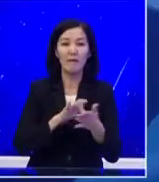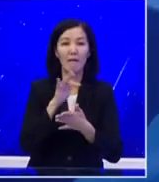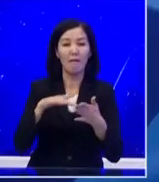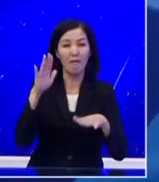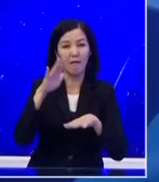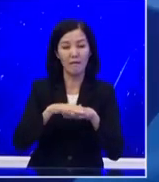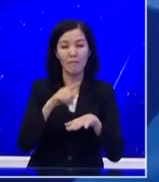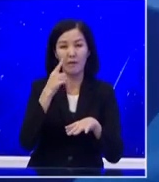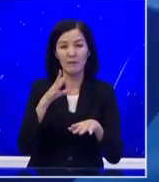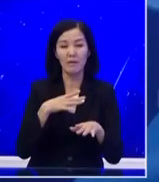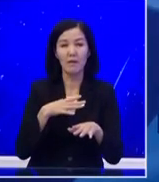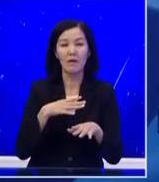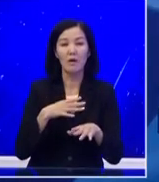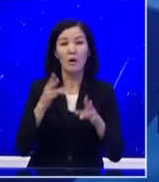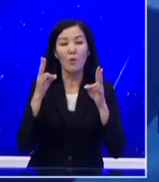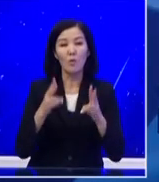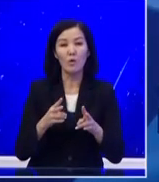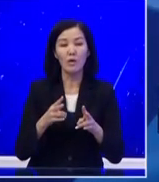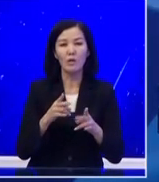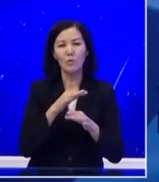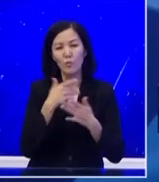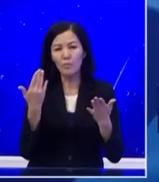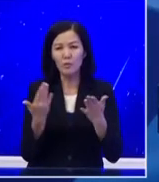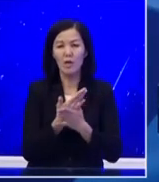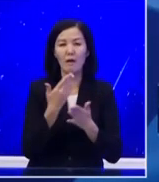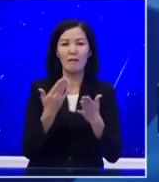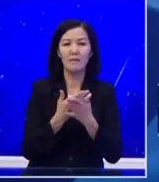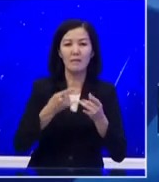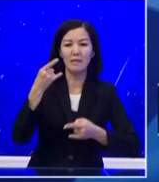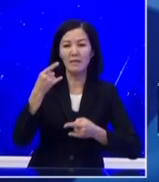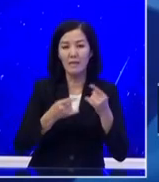Сіздер оқиғалардың қалың легіндегі ақиқатты дөп